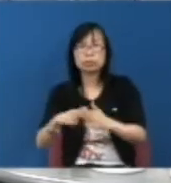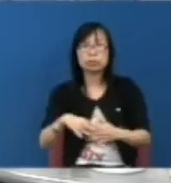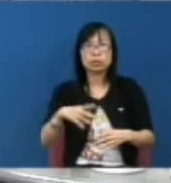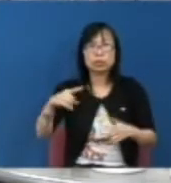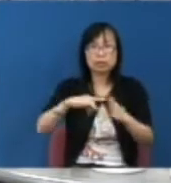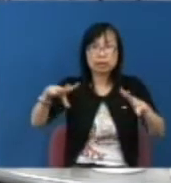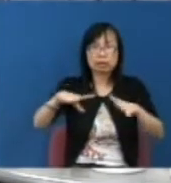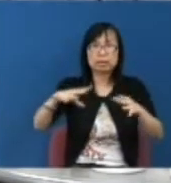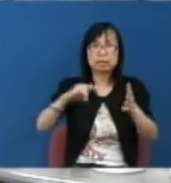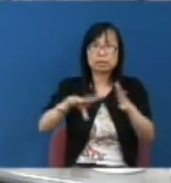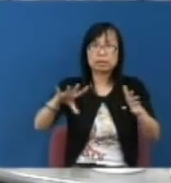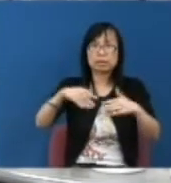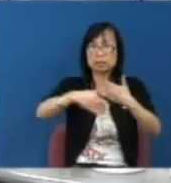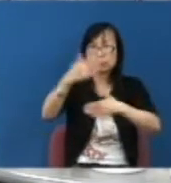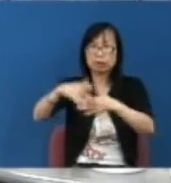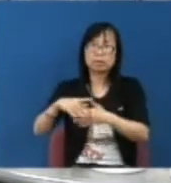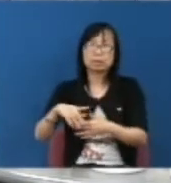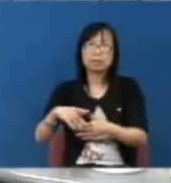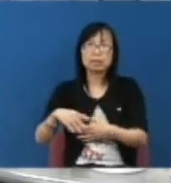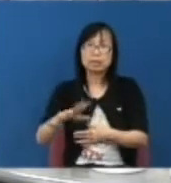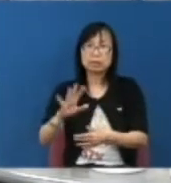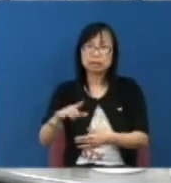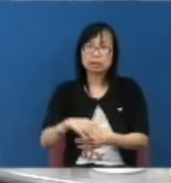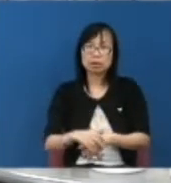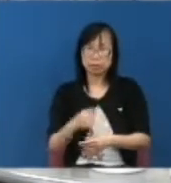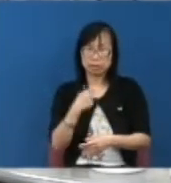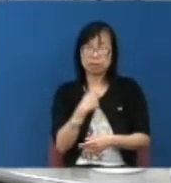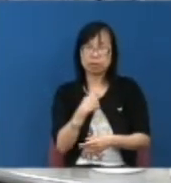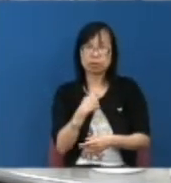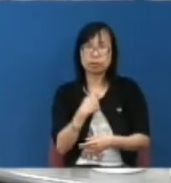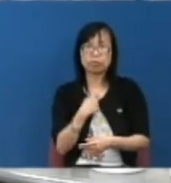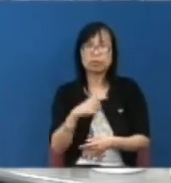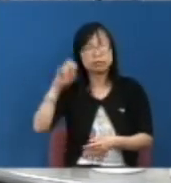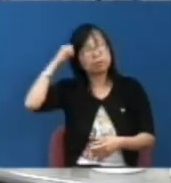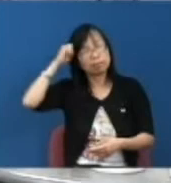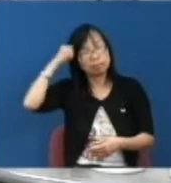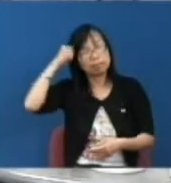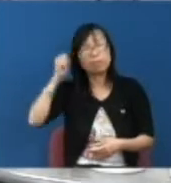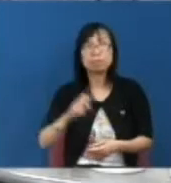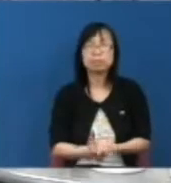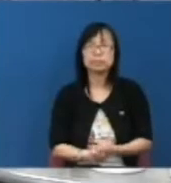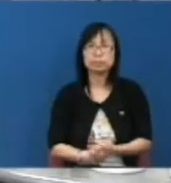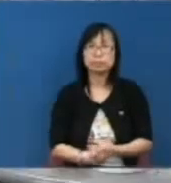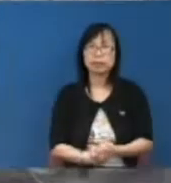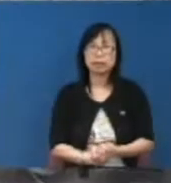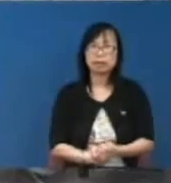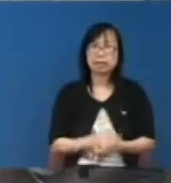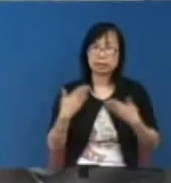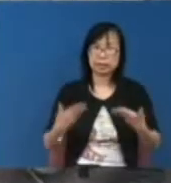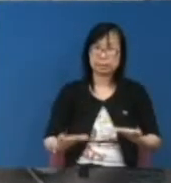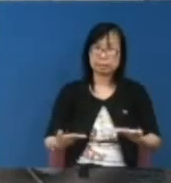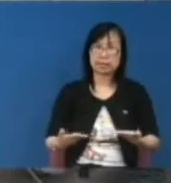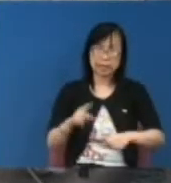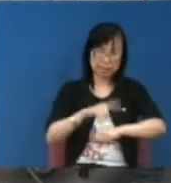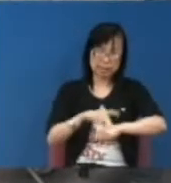電，咁大電廠又點生存咧？呢啲係一啲我哋需要更加要思考嘅嘢咯。 係冇錯嚇，咁啊其實今集咧個